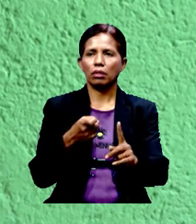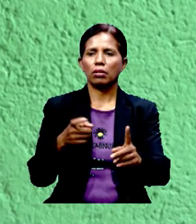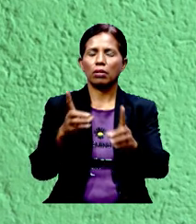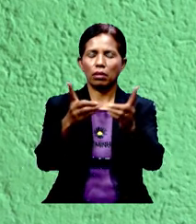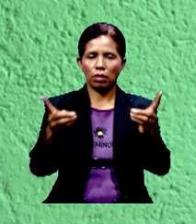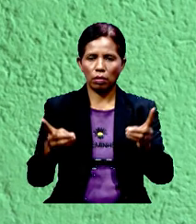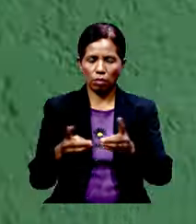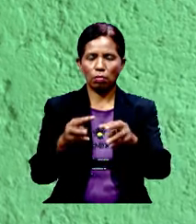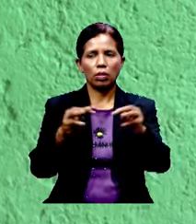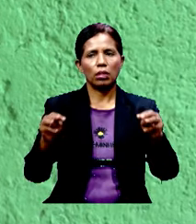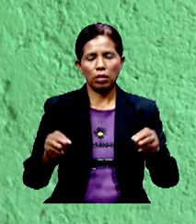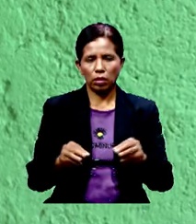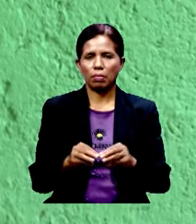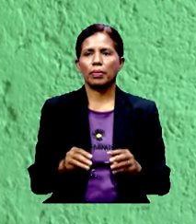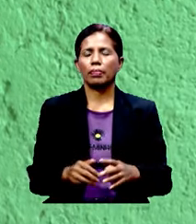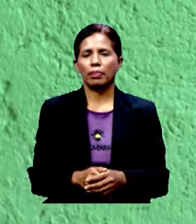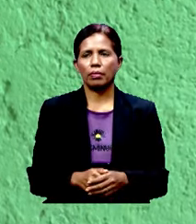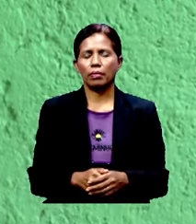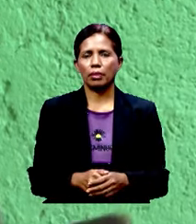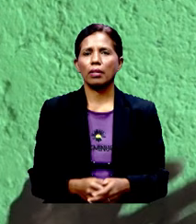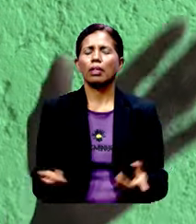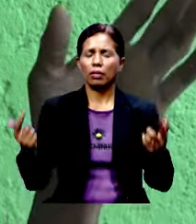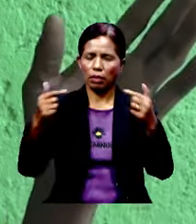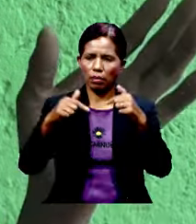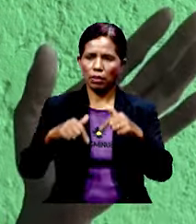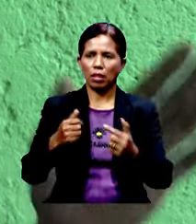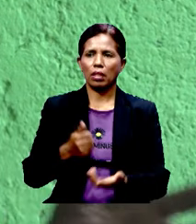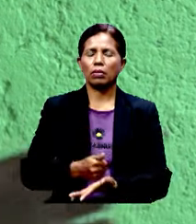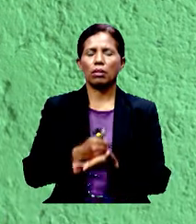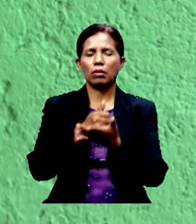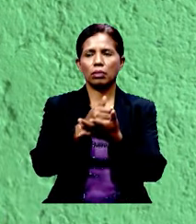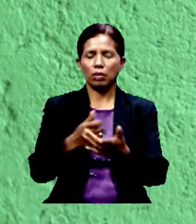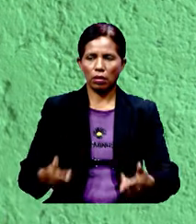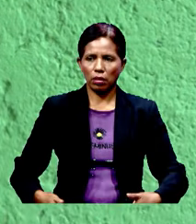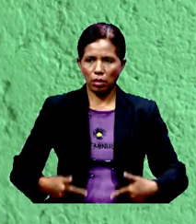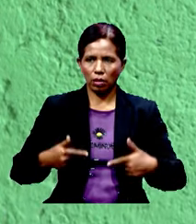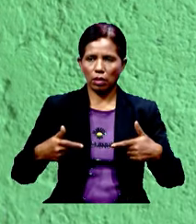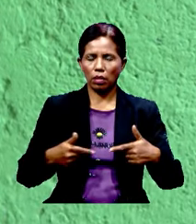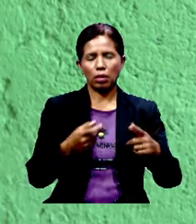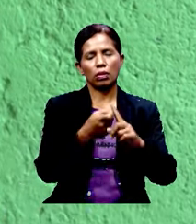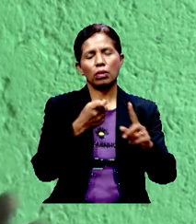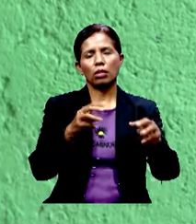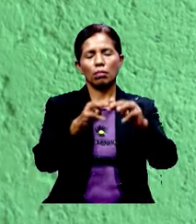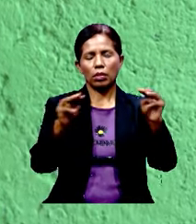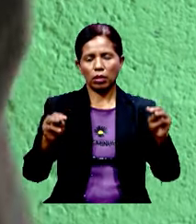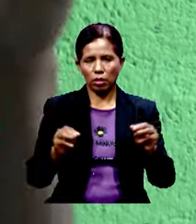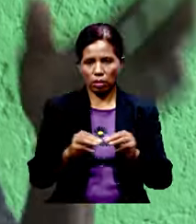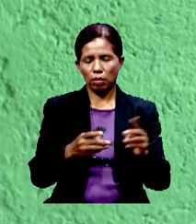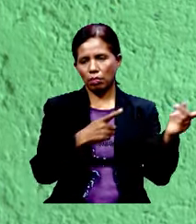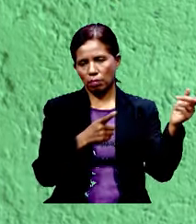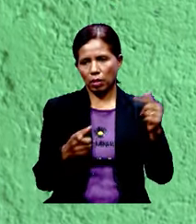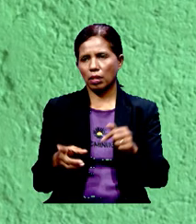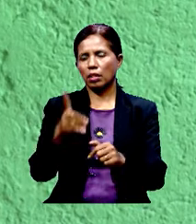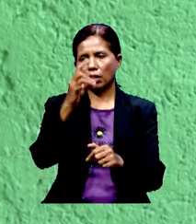su diskrito ye atu mai selamat nenia diak ne ma ho di ho si diskrito su diskrito ho di